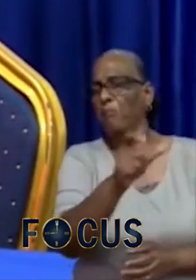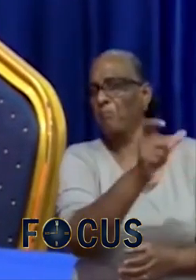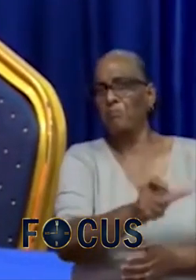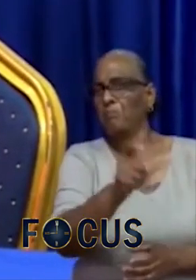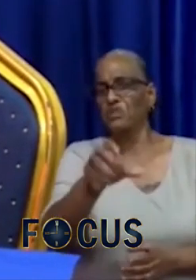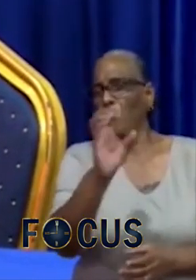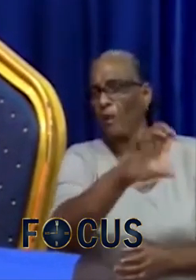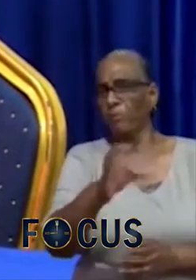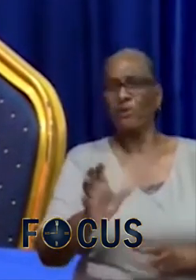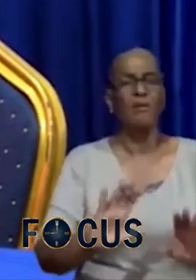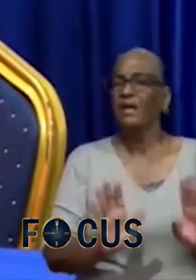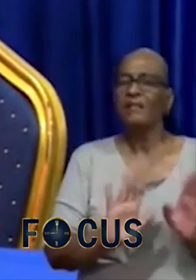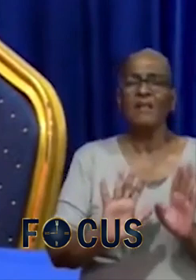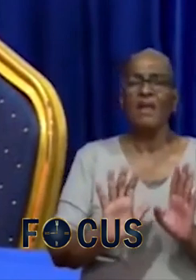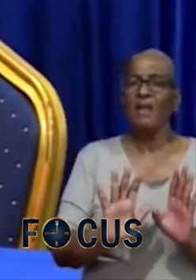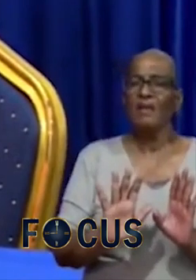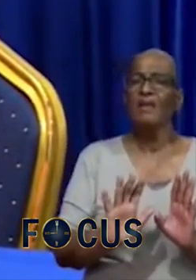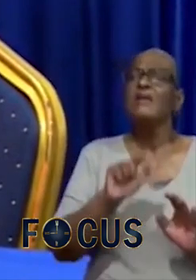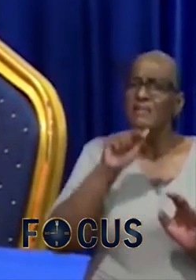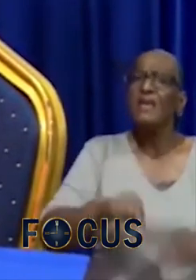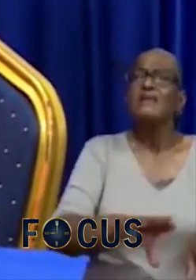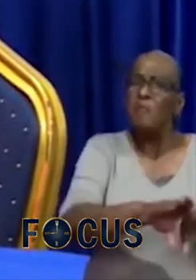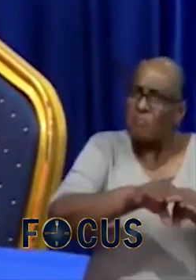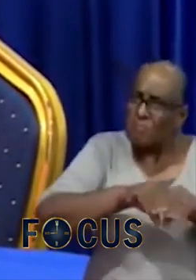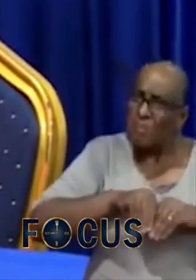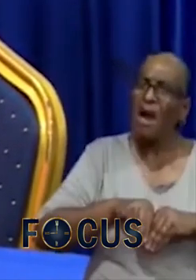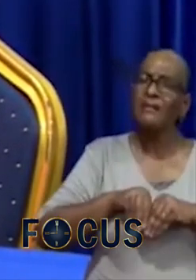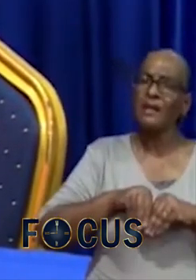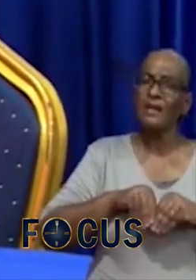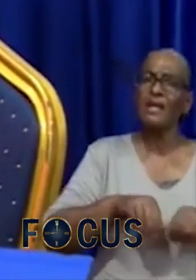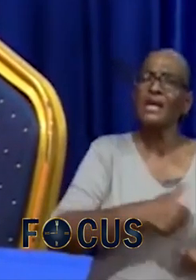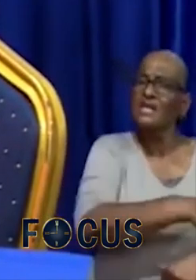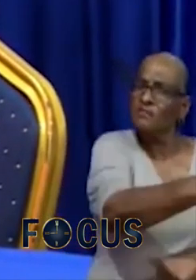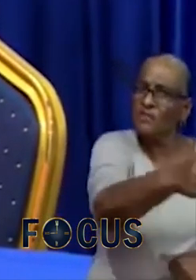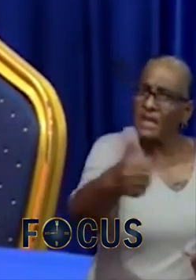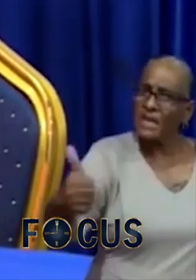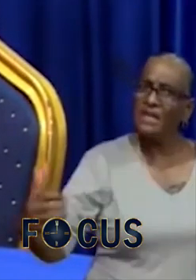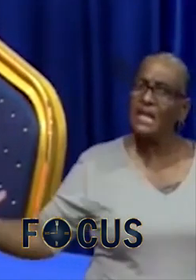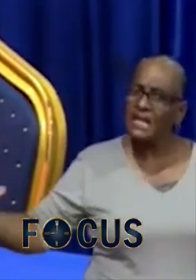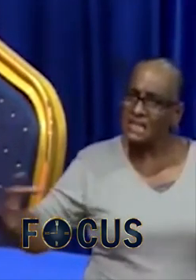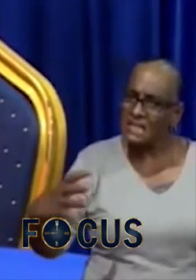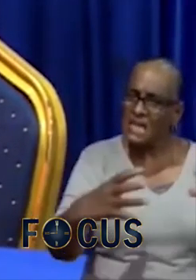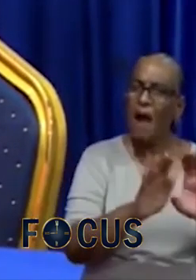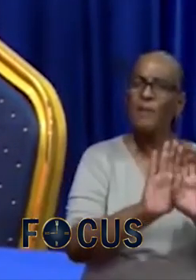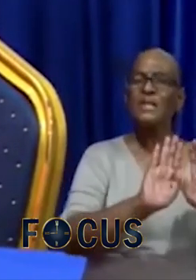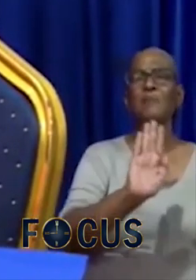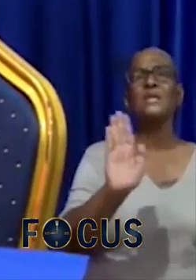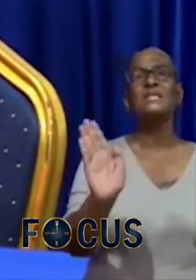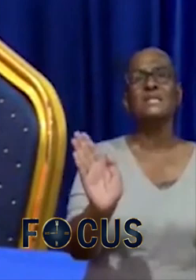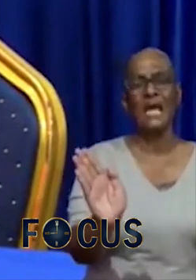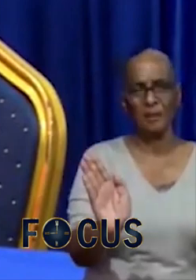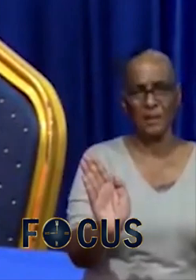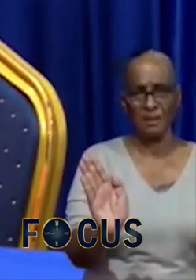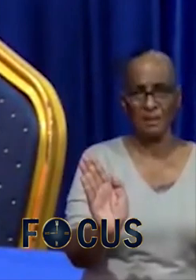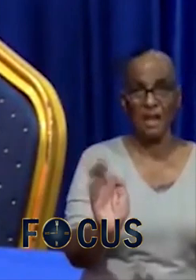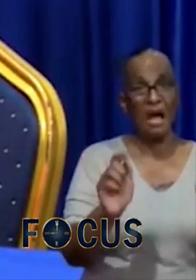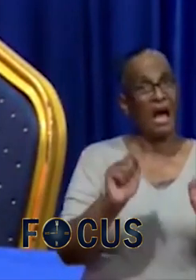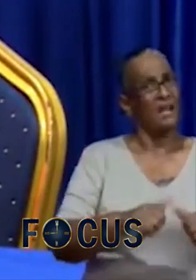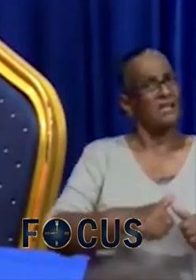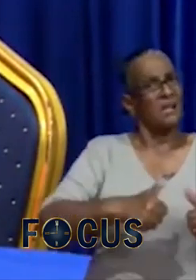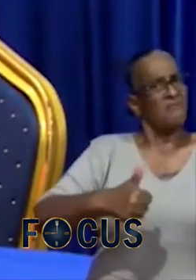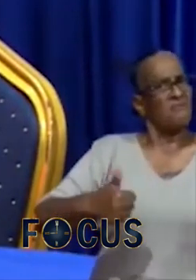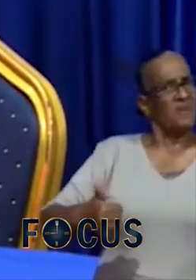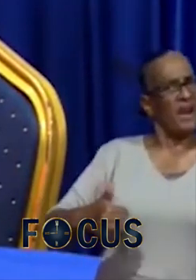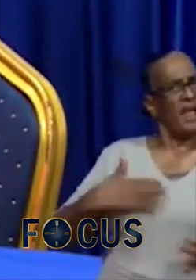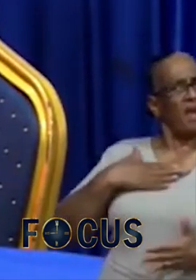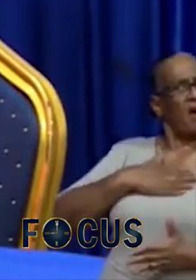is belangrijk dat u begrijpt dat deze maatregelen worden getroffen om ons allemaal te beschermen. En als u vrij gaat zijn en zich